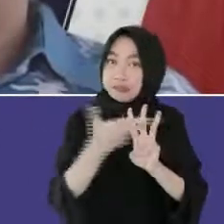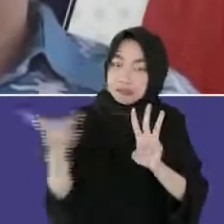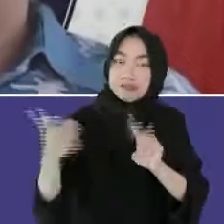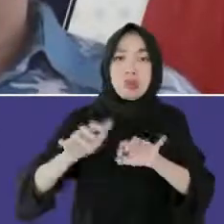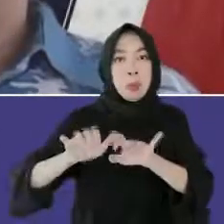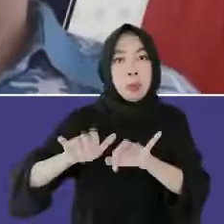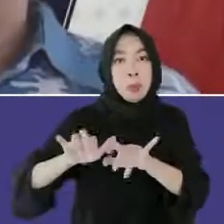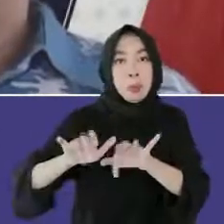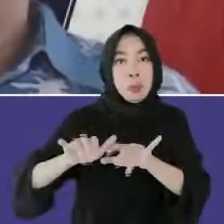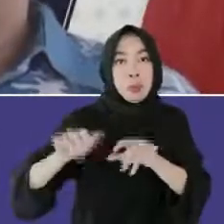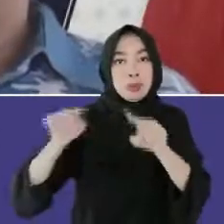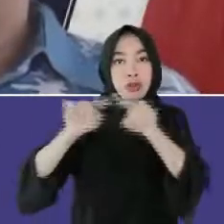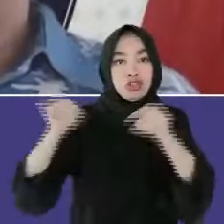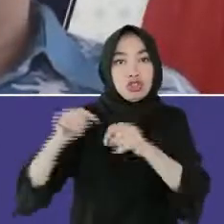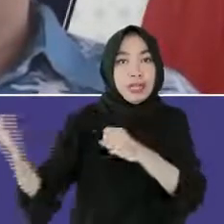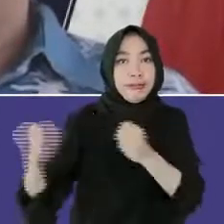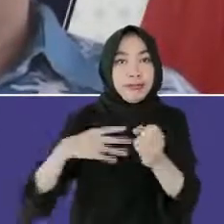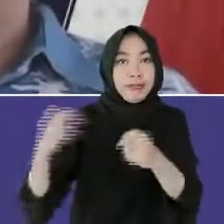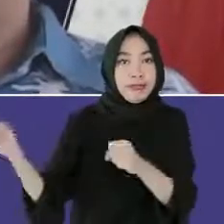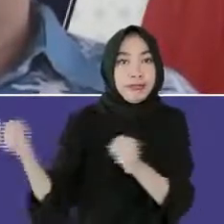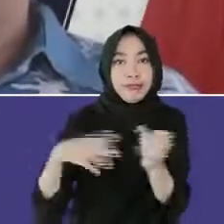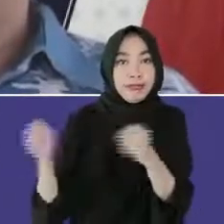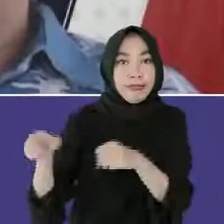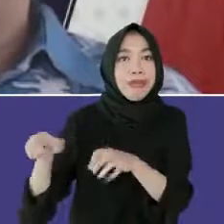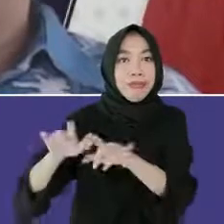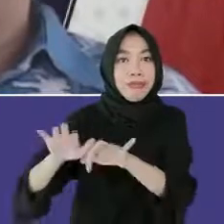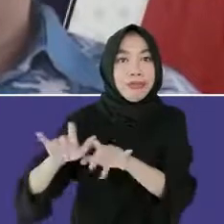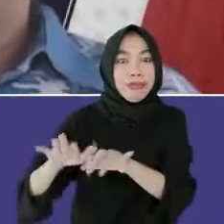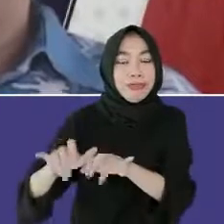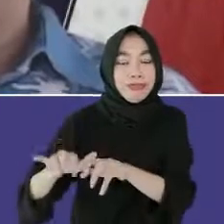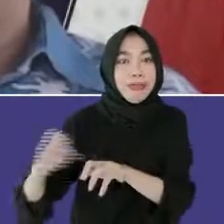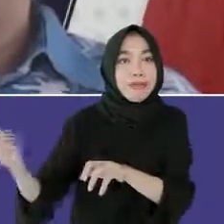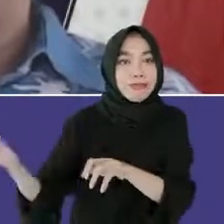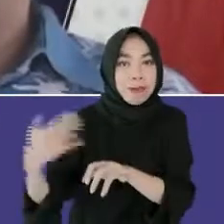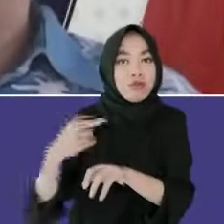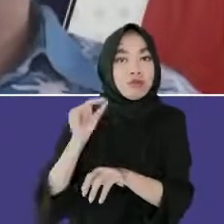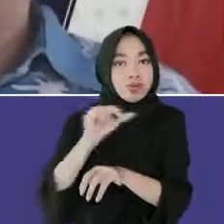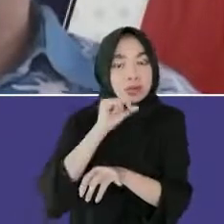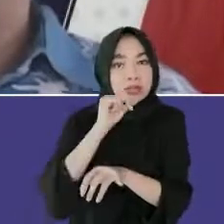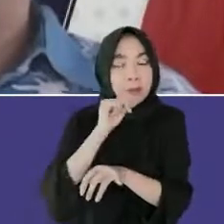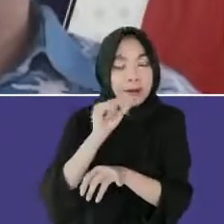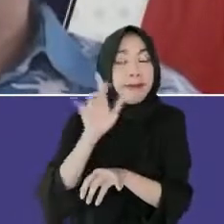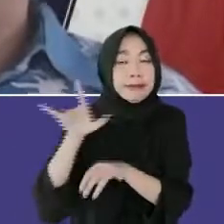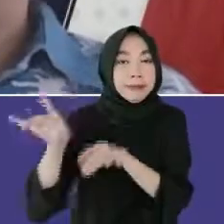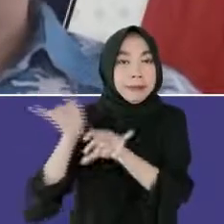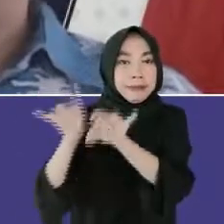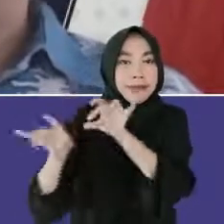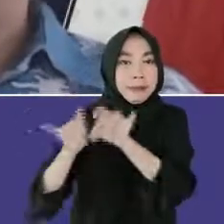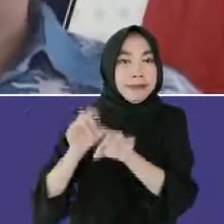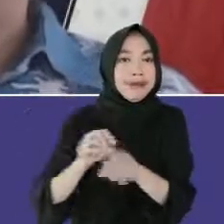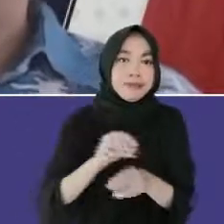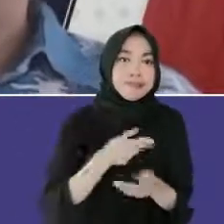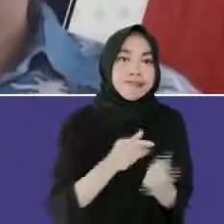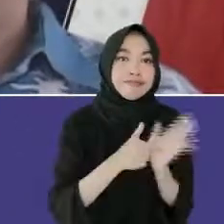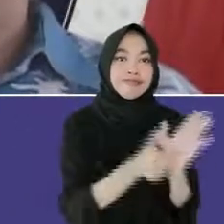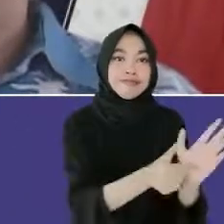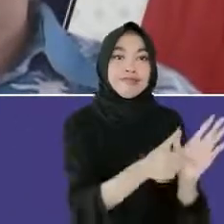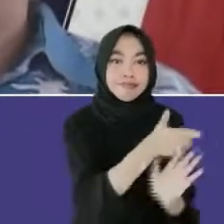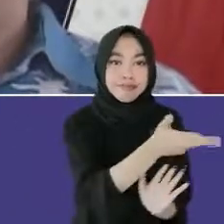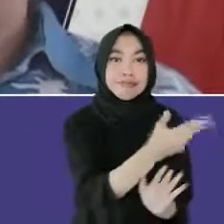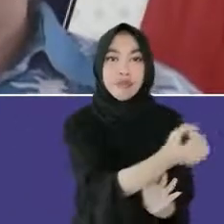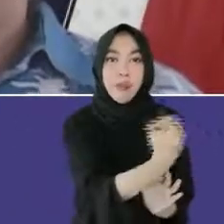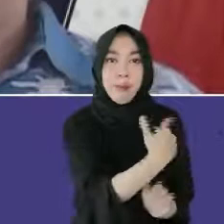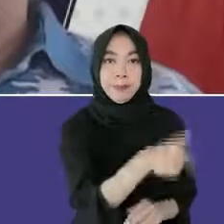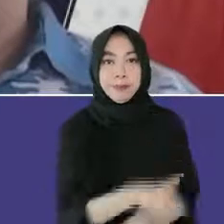silahkan menuliskan dicat nanti silakan ditujukan kepada siapa pertanyaannya nanti akan kami sampaikan akan dijawab